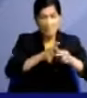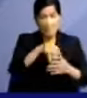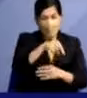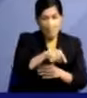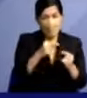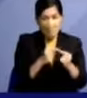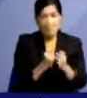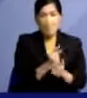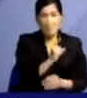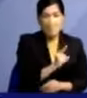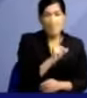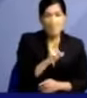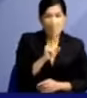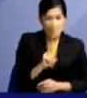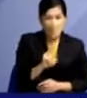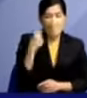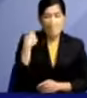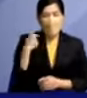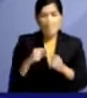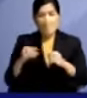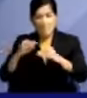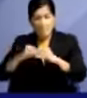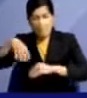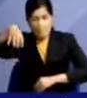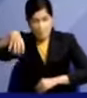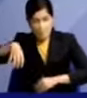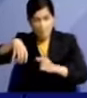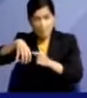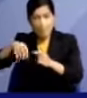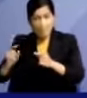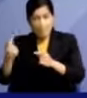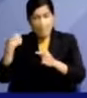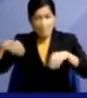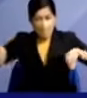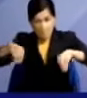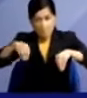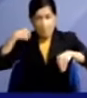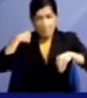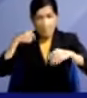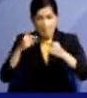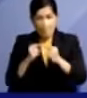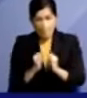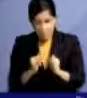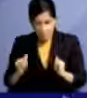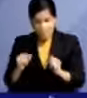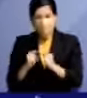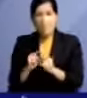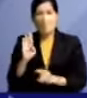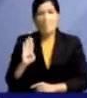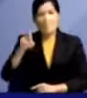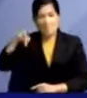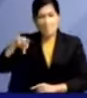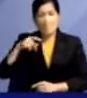จำนวน112เตียงค่ะแล้วก็ได้มาเพิ่มที่อาคารอเนกประสงค์ด้านข้างของโรงยิมเนเซียมนะคะอีก 4,000 ที่นั่งด้